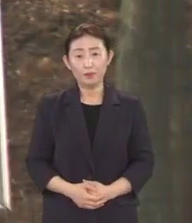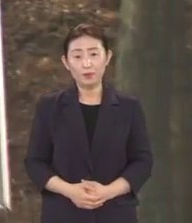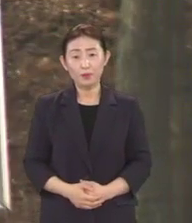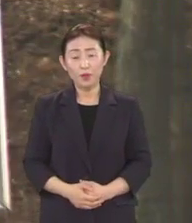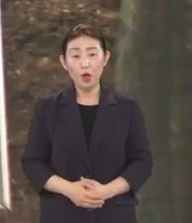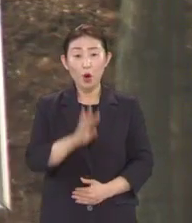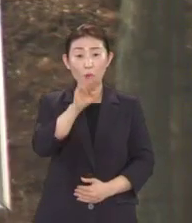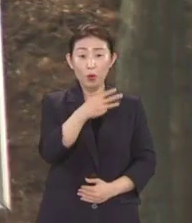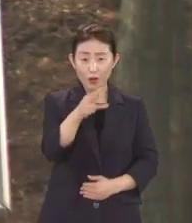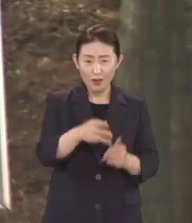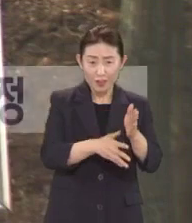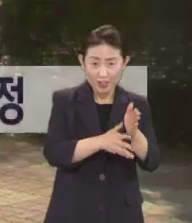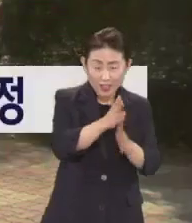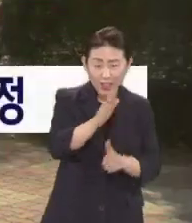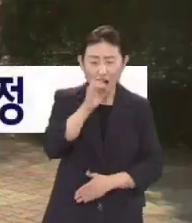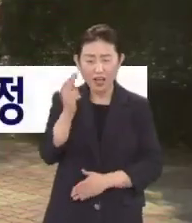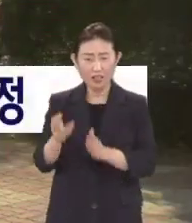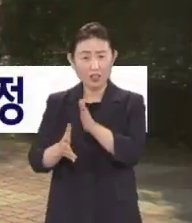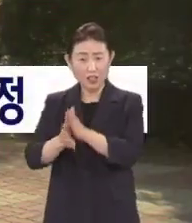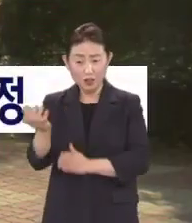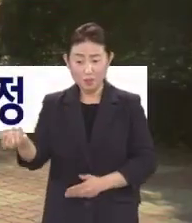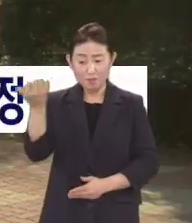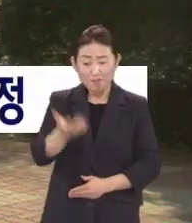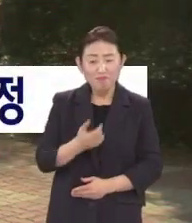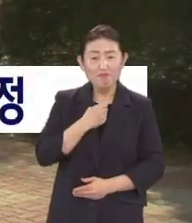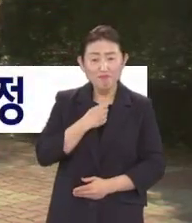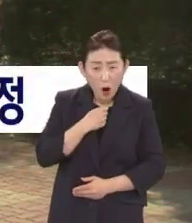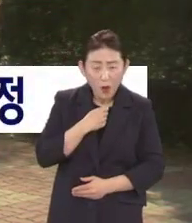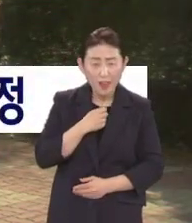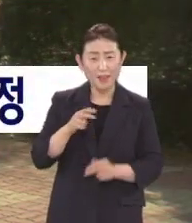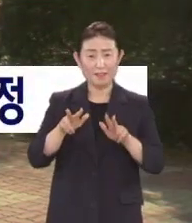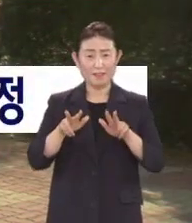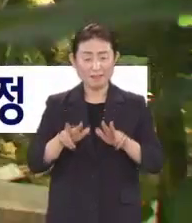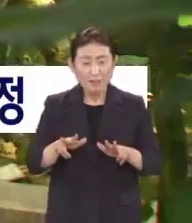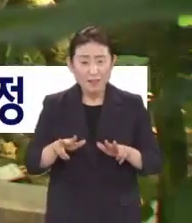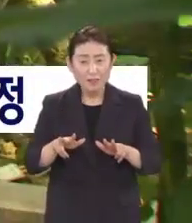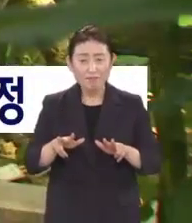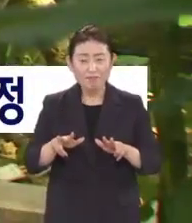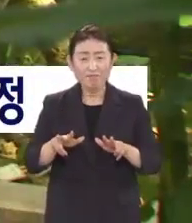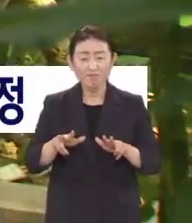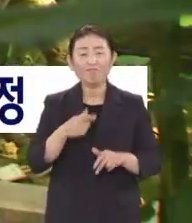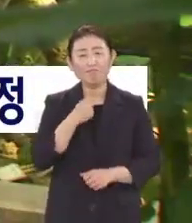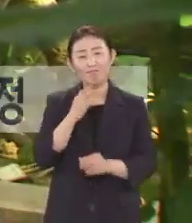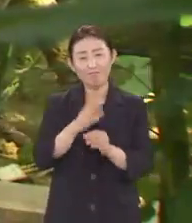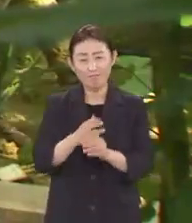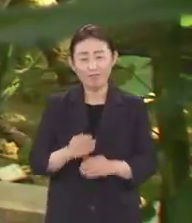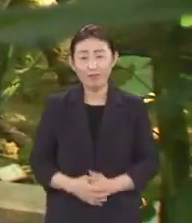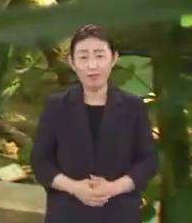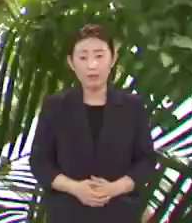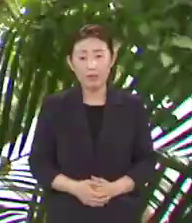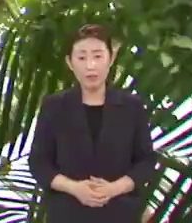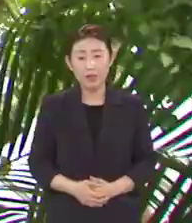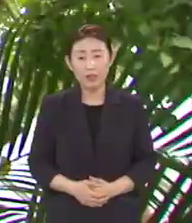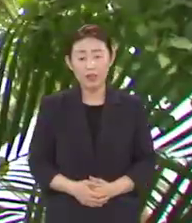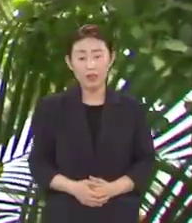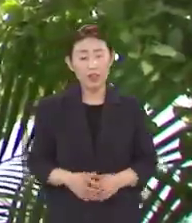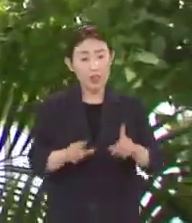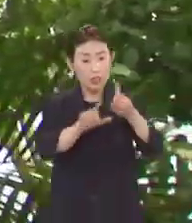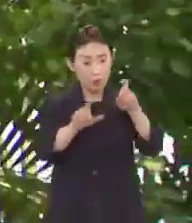함께 보령시와 아산시 등 다른 시군들도 각자 지역적인 특성을 내세워 유치를 원하고 있습니다.